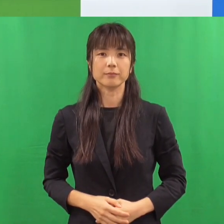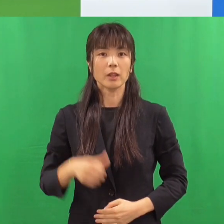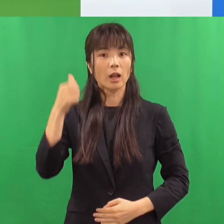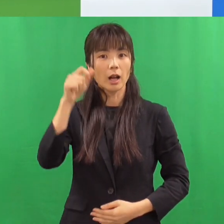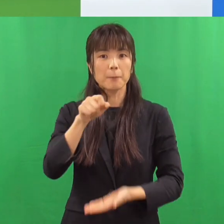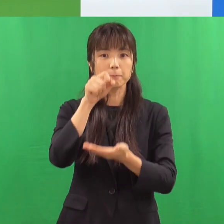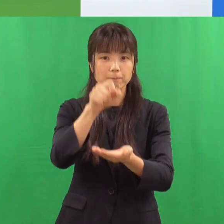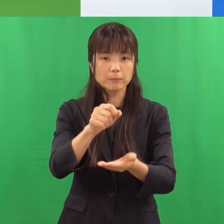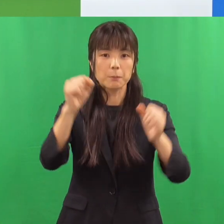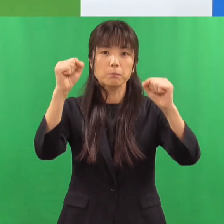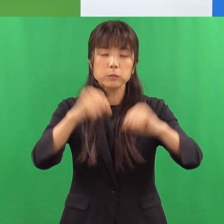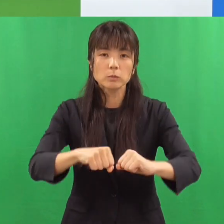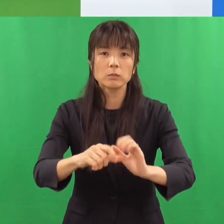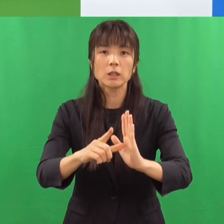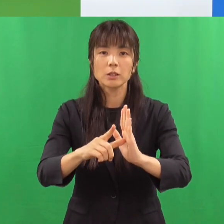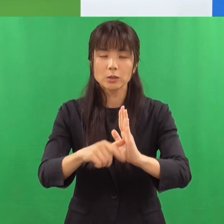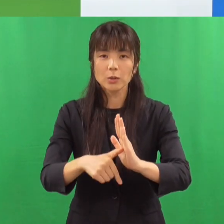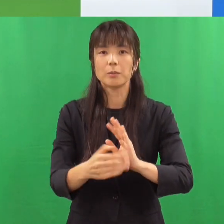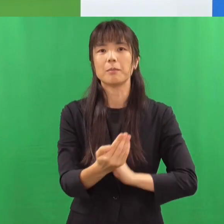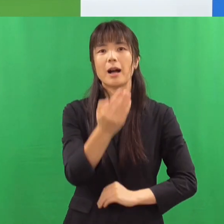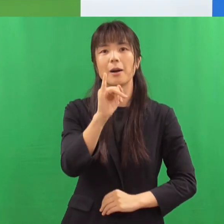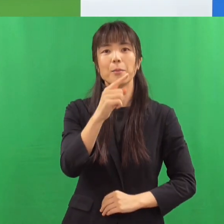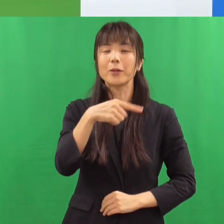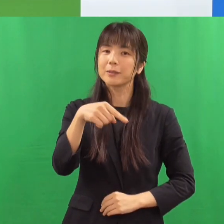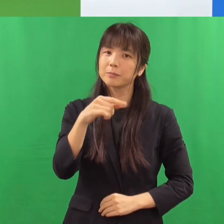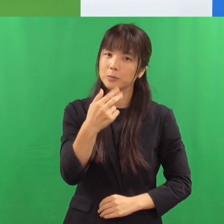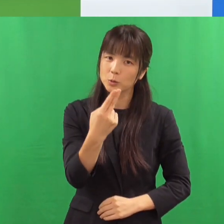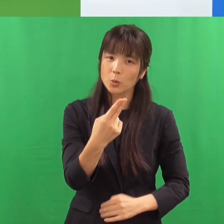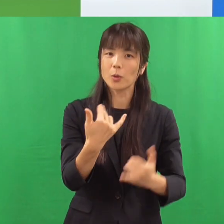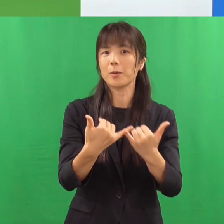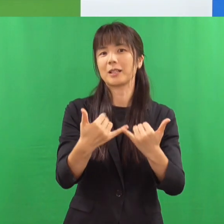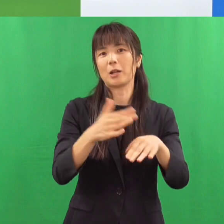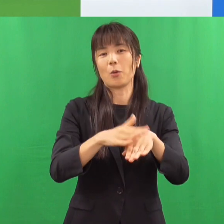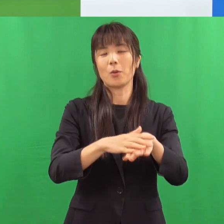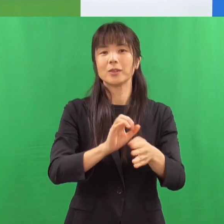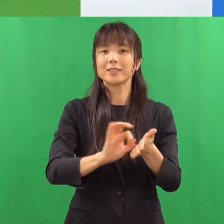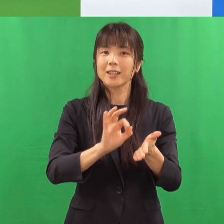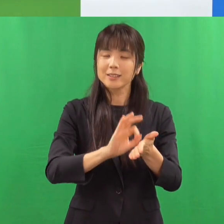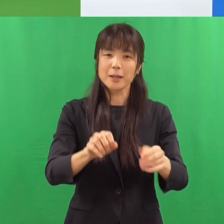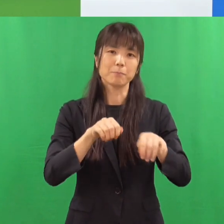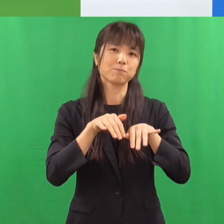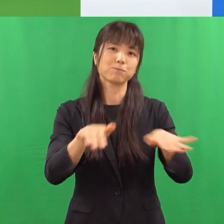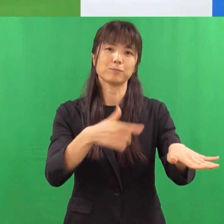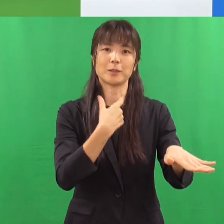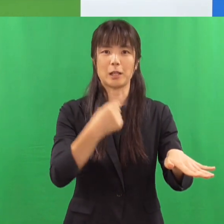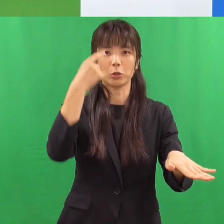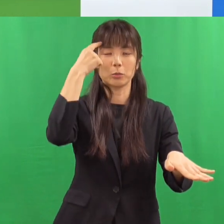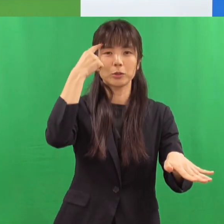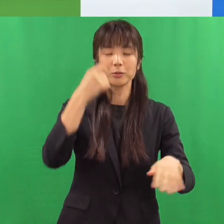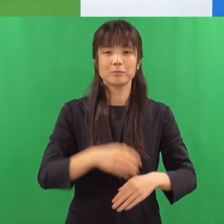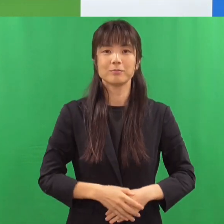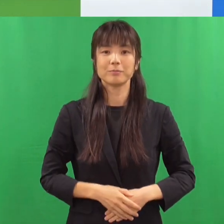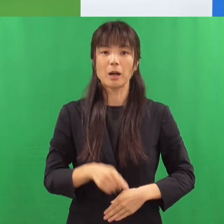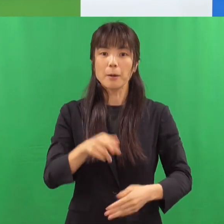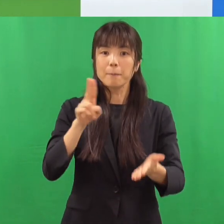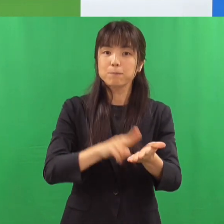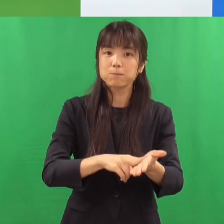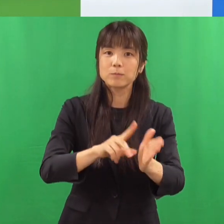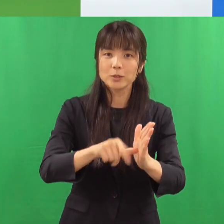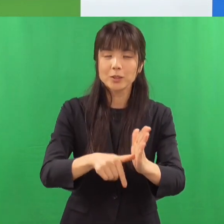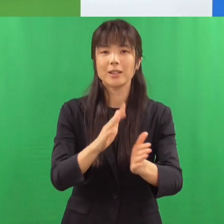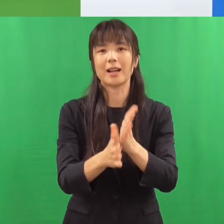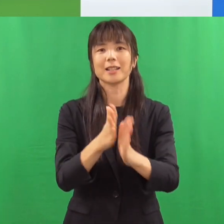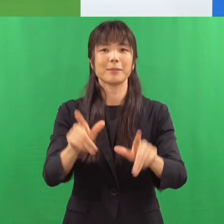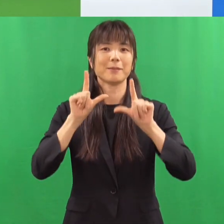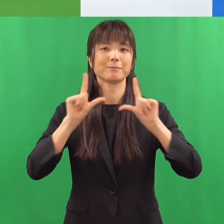それが通れば、同じように UPZ、PZ の皆さんと同じような形で始めたいというふうに思っています。また改めて記者会見